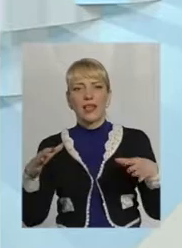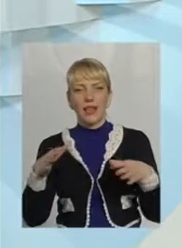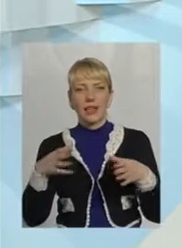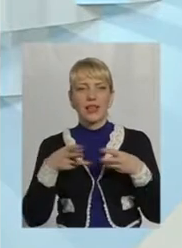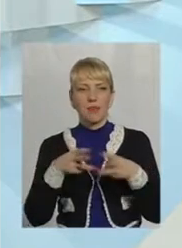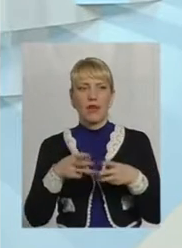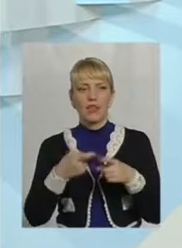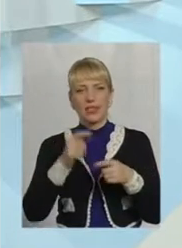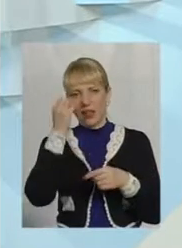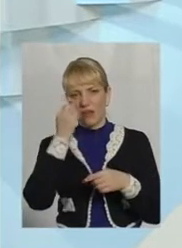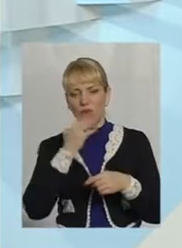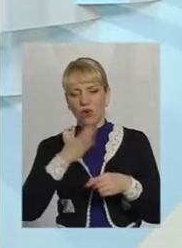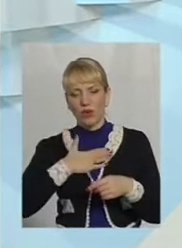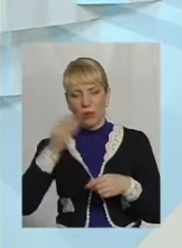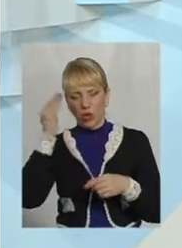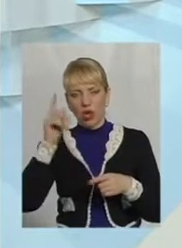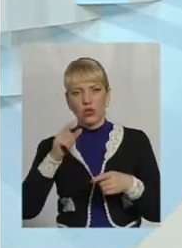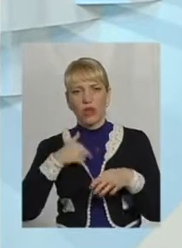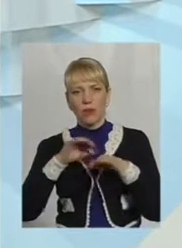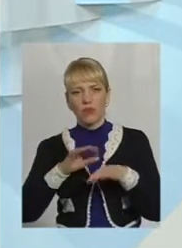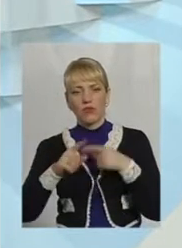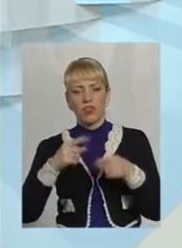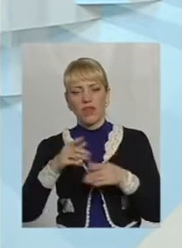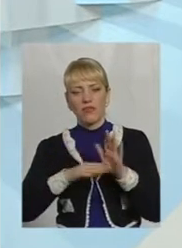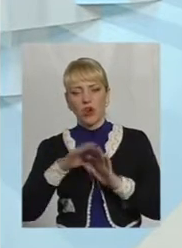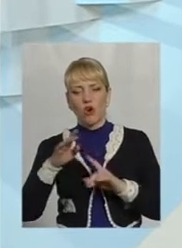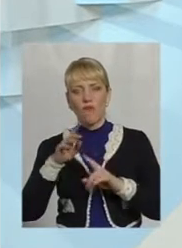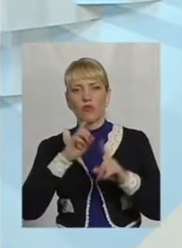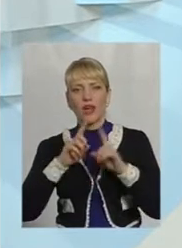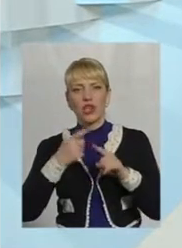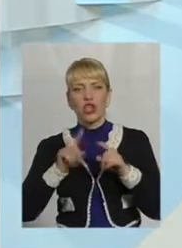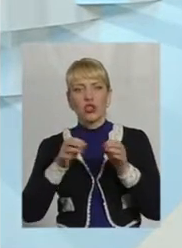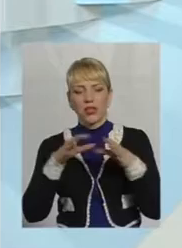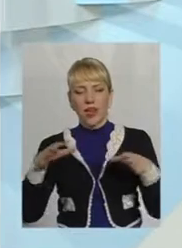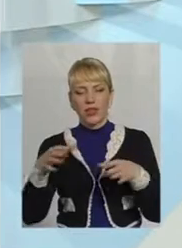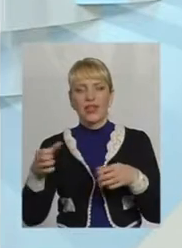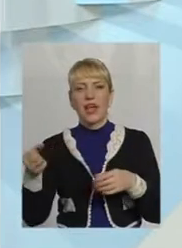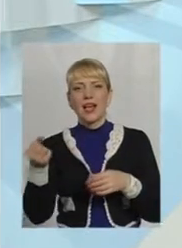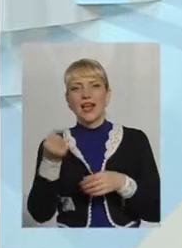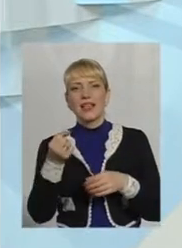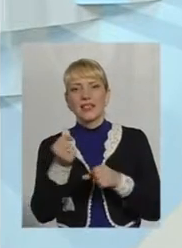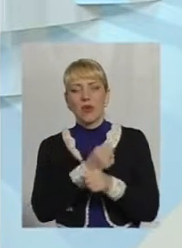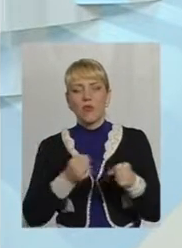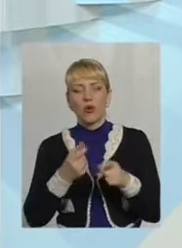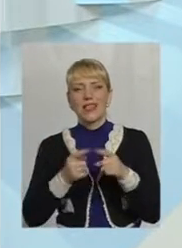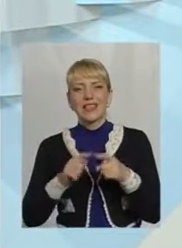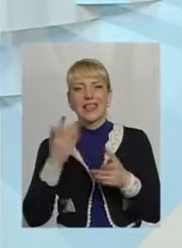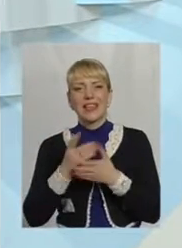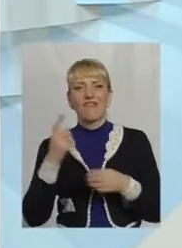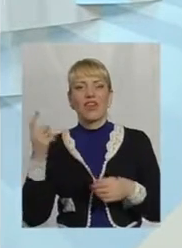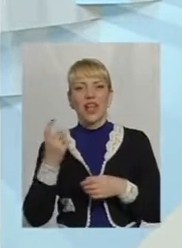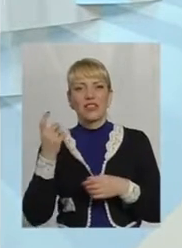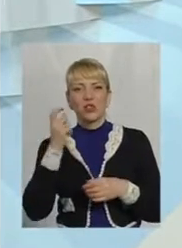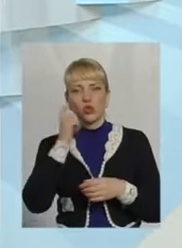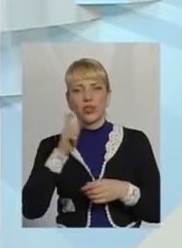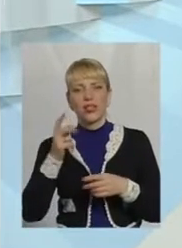яку я провів через рішення Верховної Ради, про те, що ядерна зброя є власність України. Відтак Росія повинна була хоч щось компенсувати. А